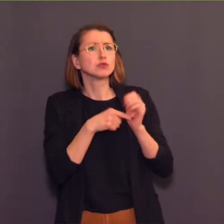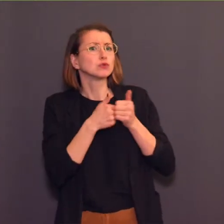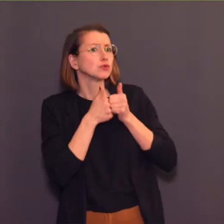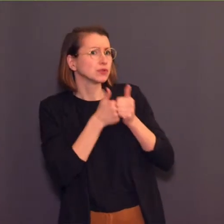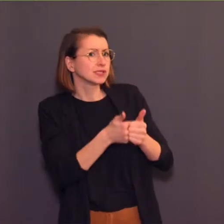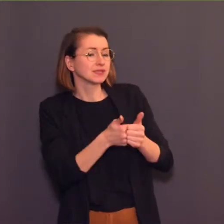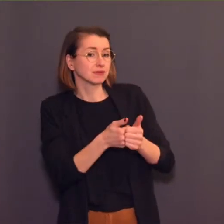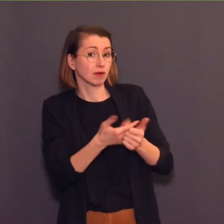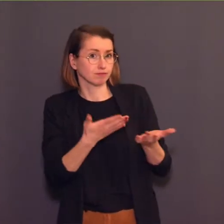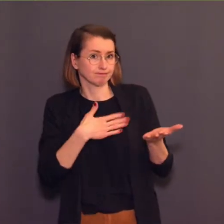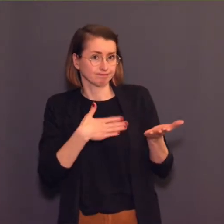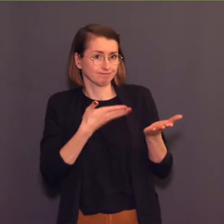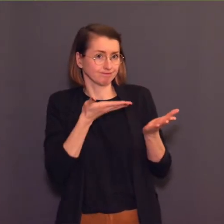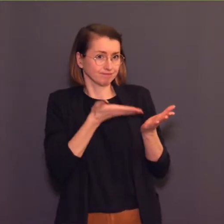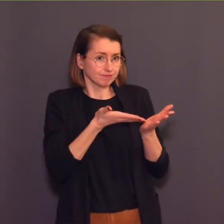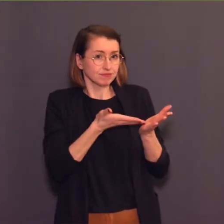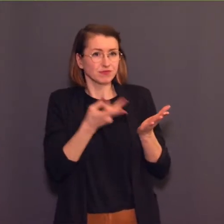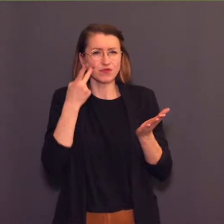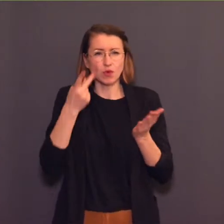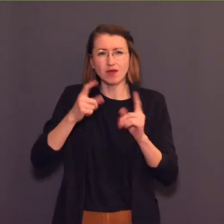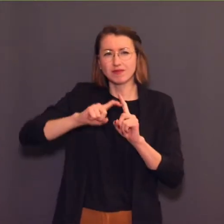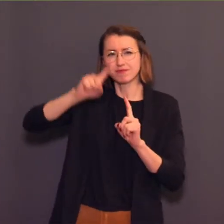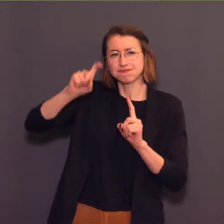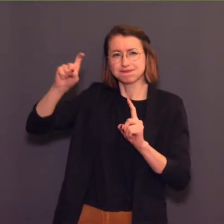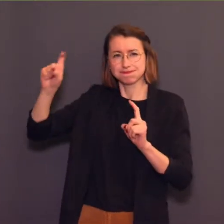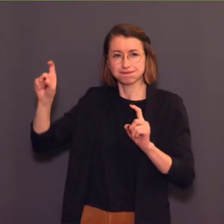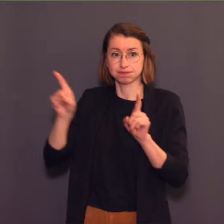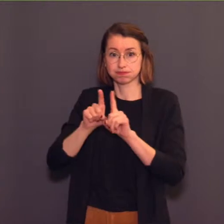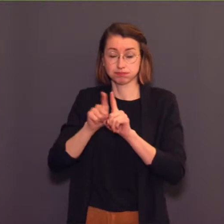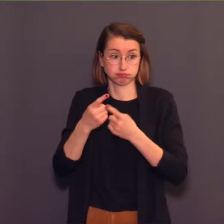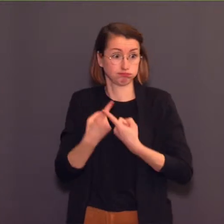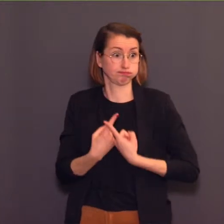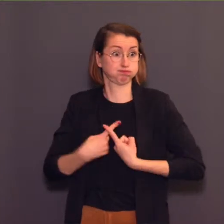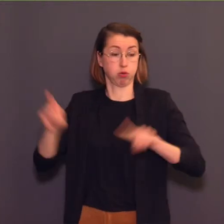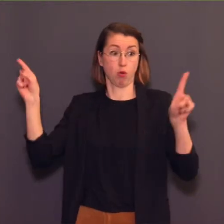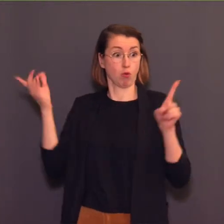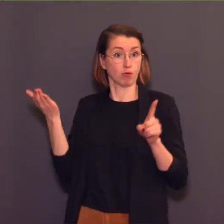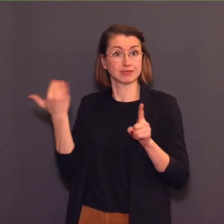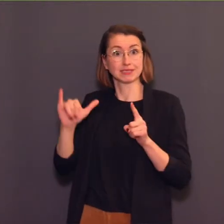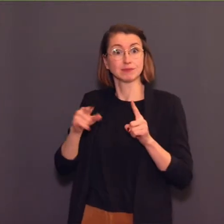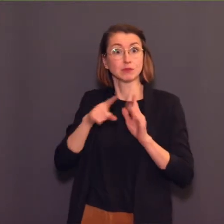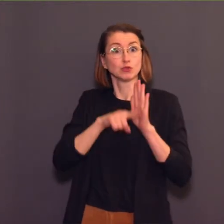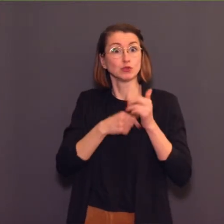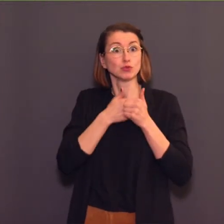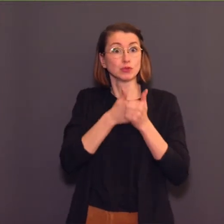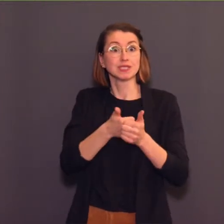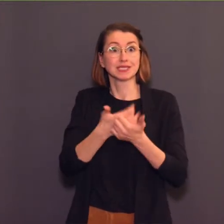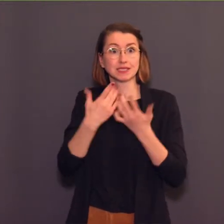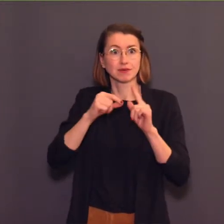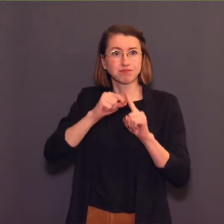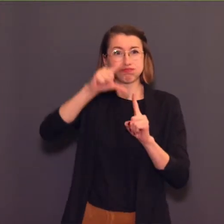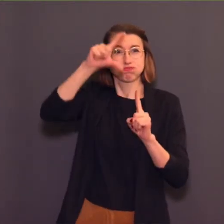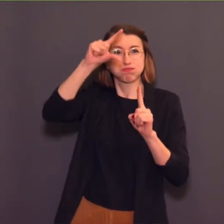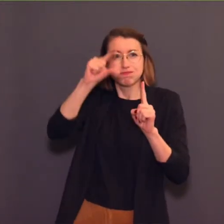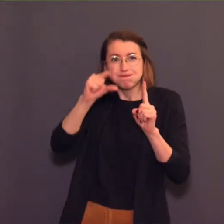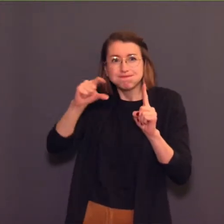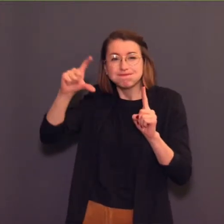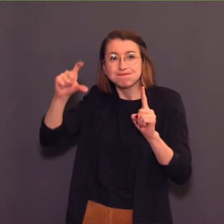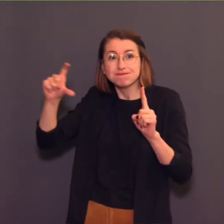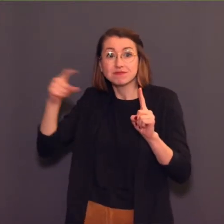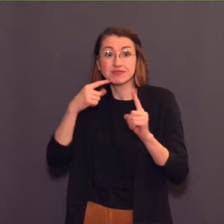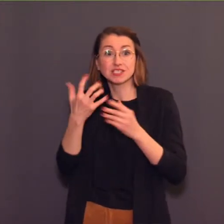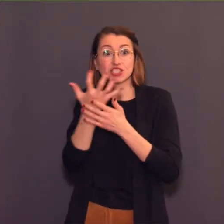le voyez, on n'est pas du tout dans le même genre de chiffres, puisqu'il y a une grande probabilité qu'on reste en dessous de l'occupation de 1000